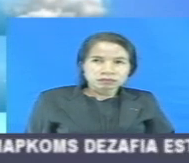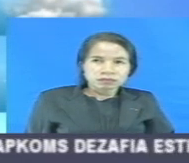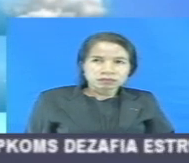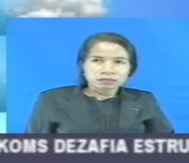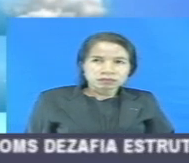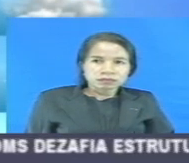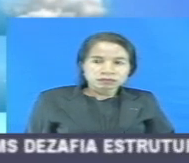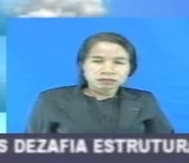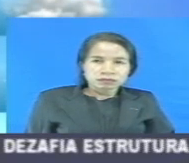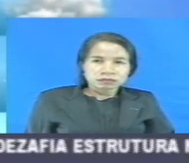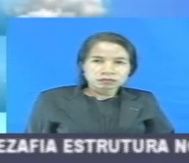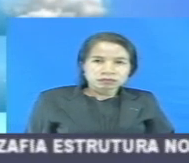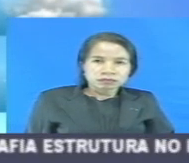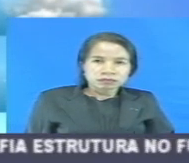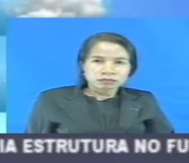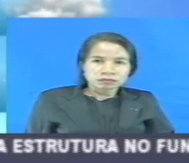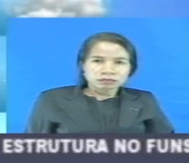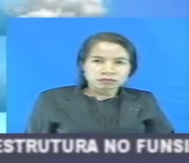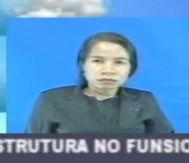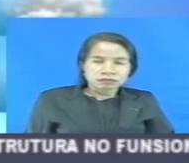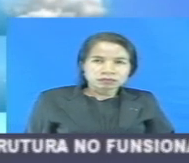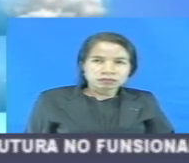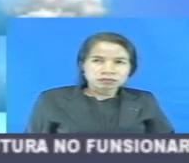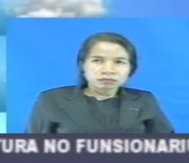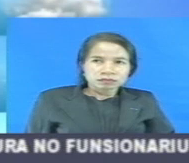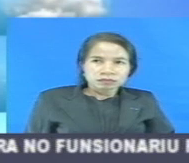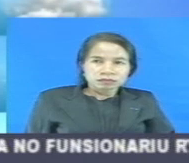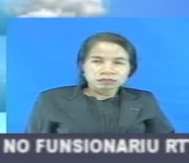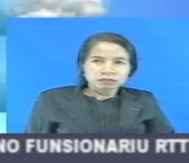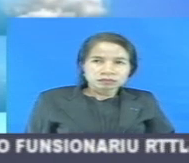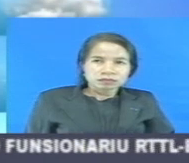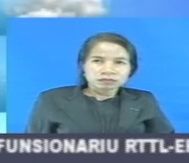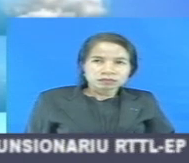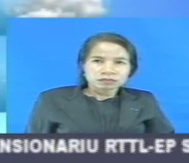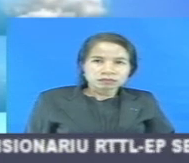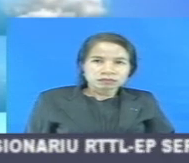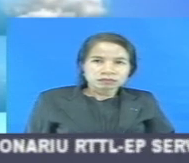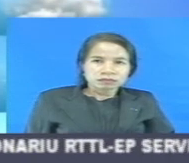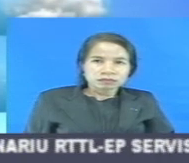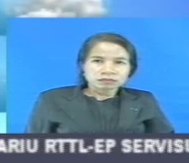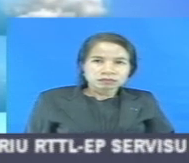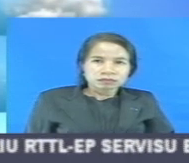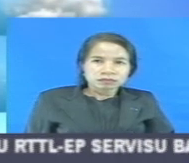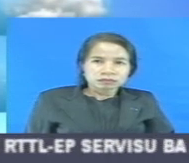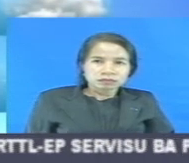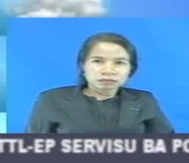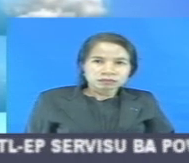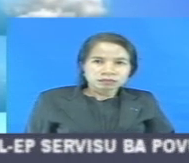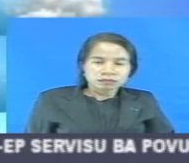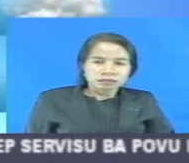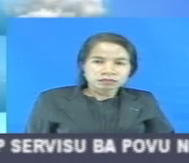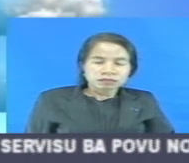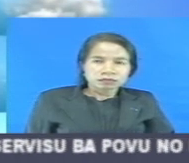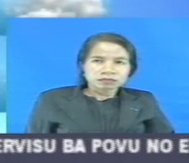to 27 grau Celsius. Iha Seul abang honye kondisaun tempo kalohan saitaka